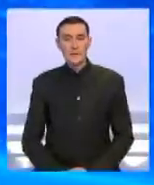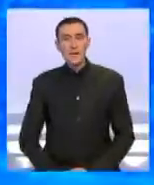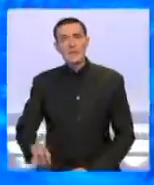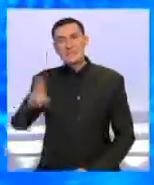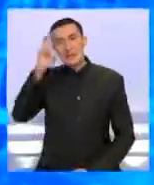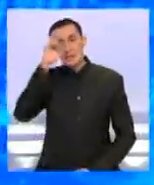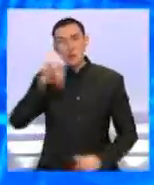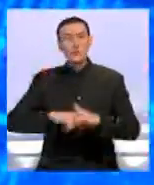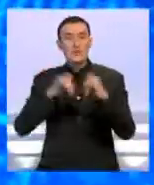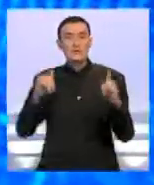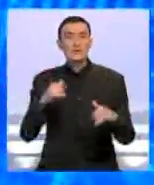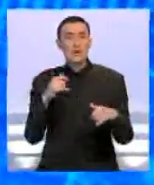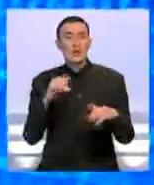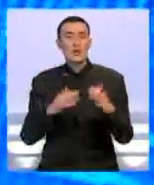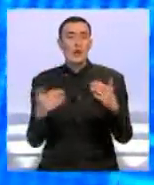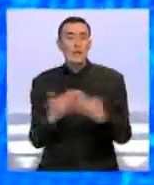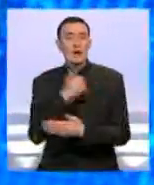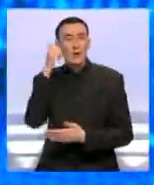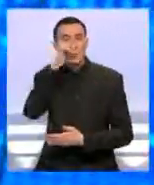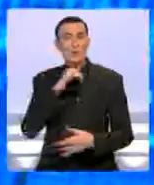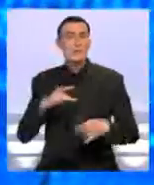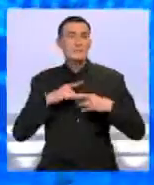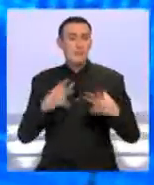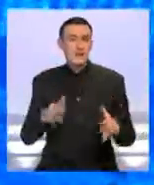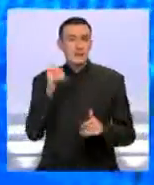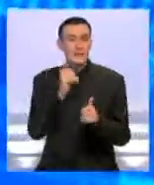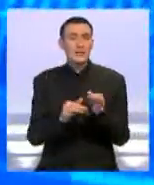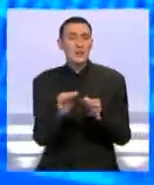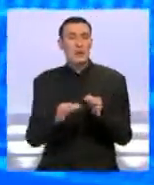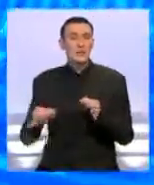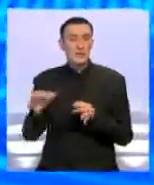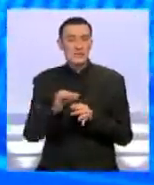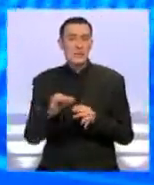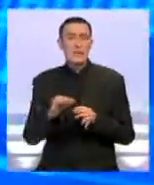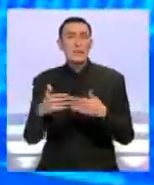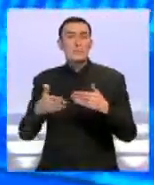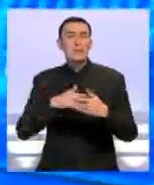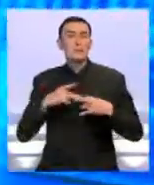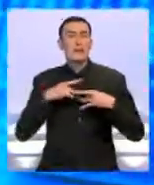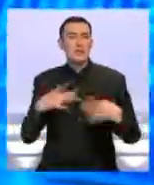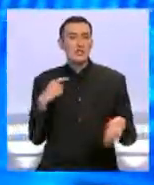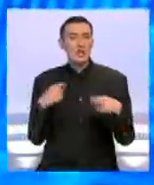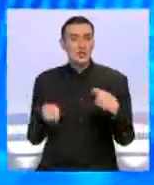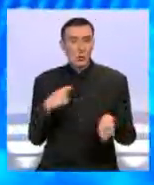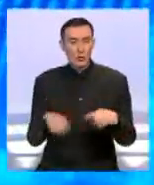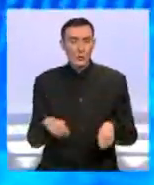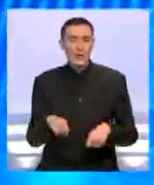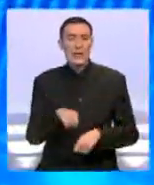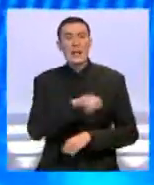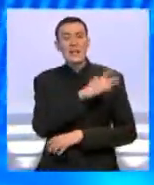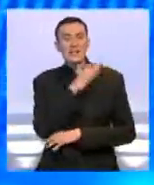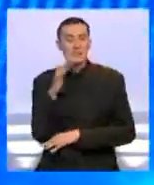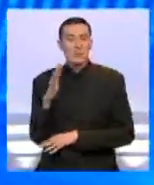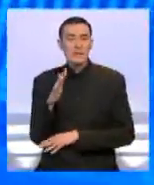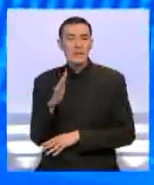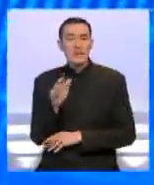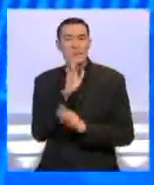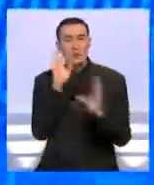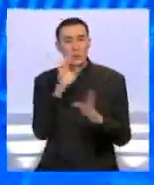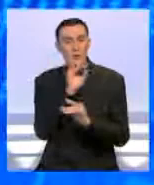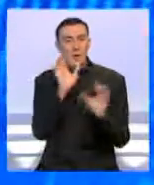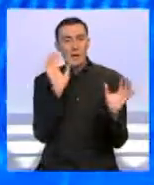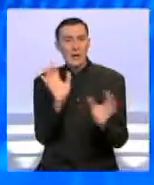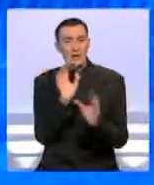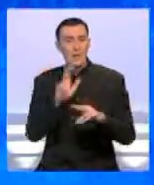В стране набирает обороты новогодний бум. Во всех регионах разворачивается предпраздничная торговля. Для лесников же и природоохранной